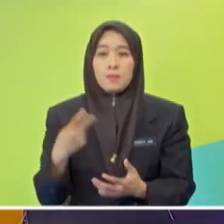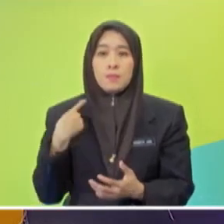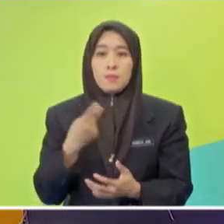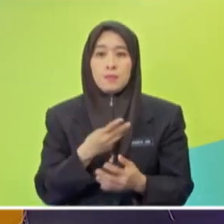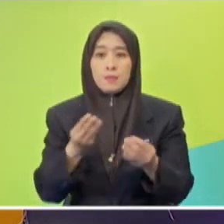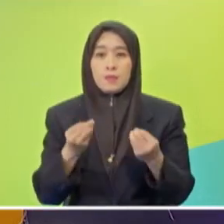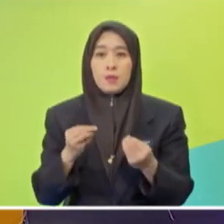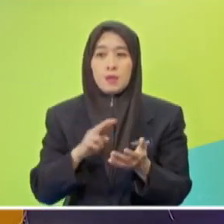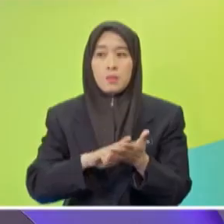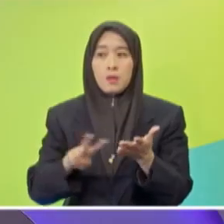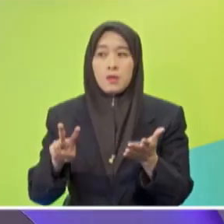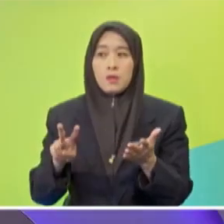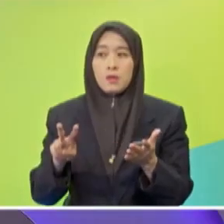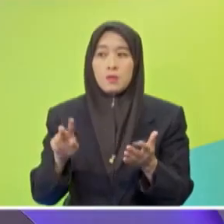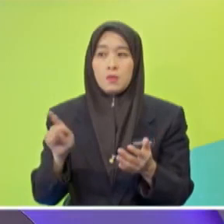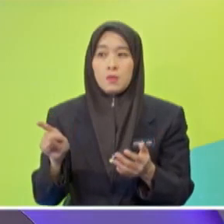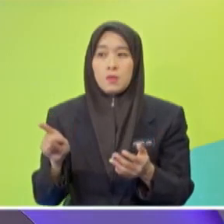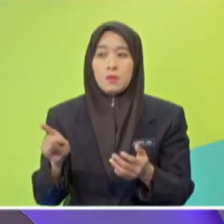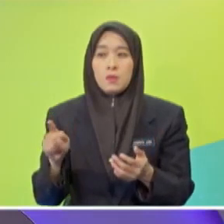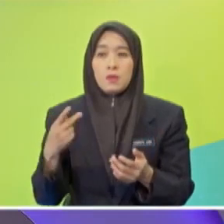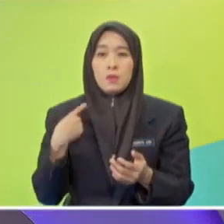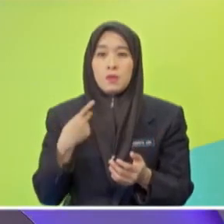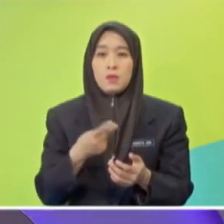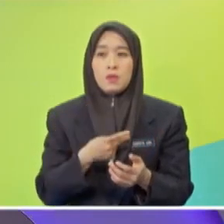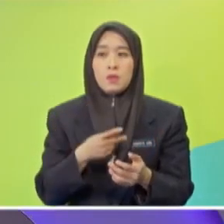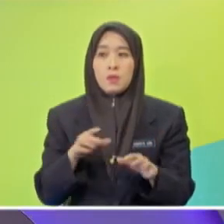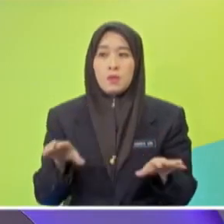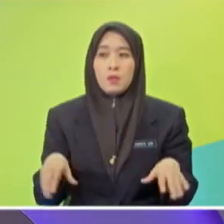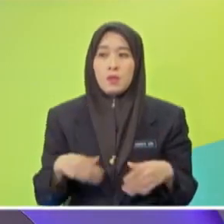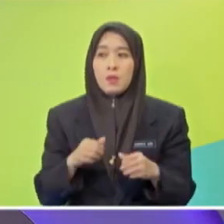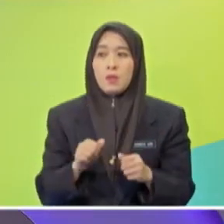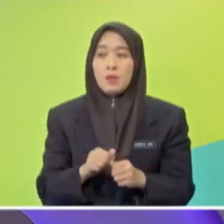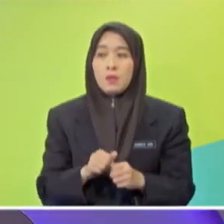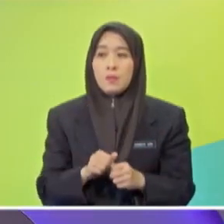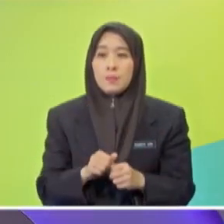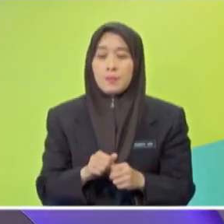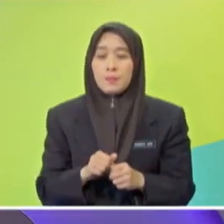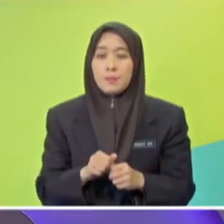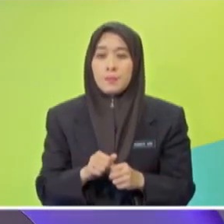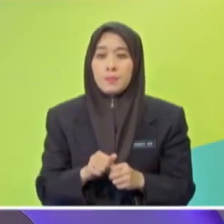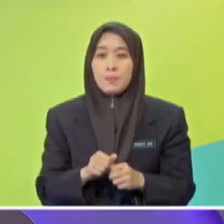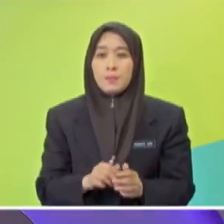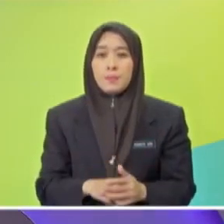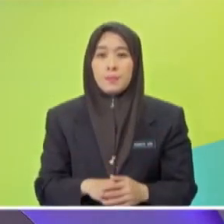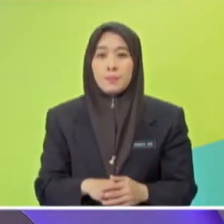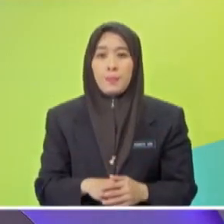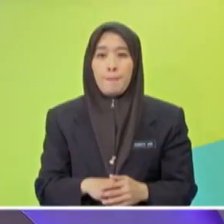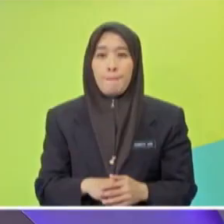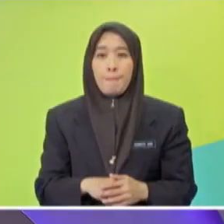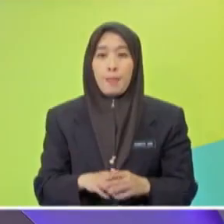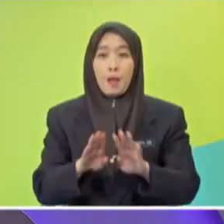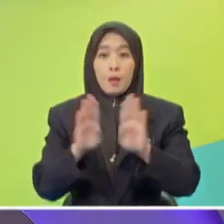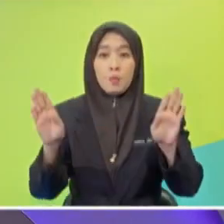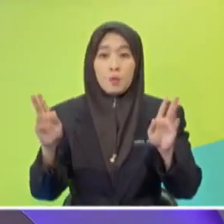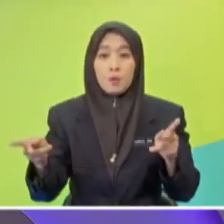dulu sebab kita tidak tengok penyelesai sebelum murid-murid kita jawab boleh boleh jadi nggak bisa buka kotak